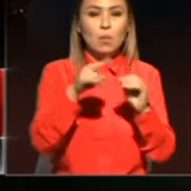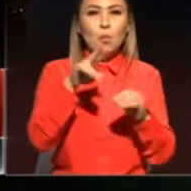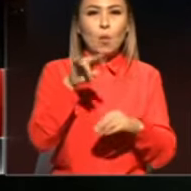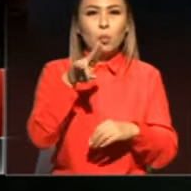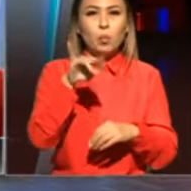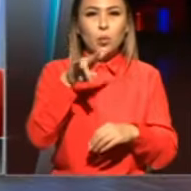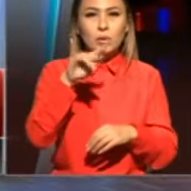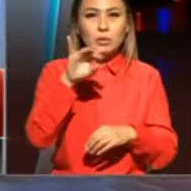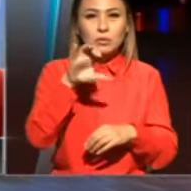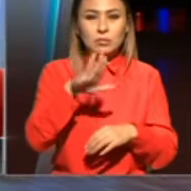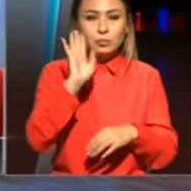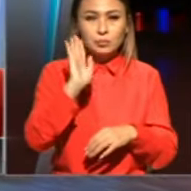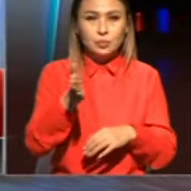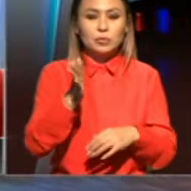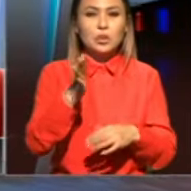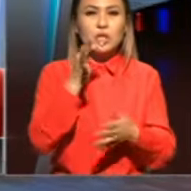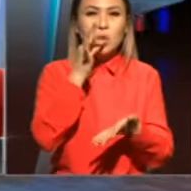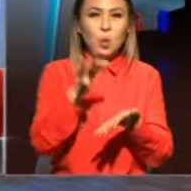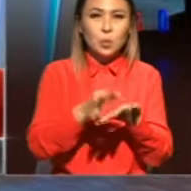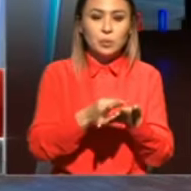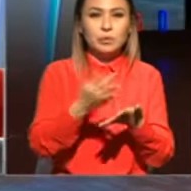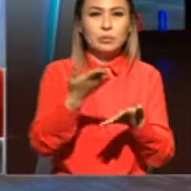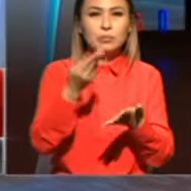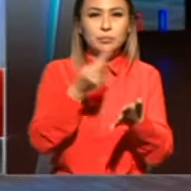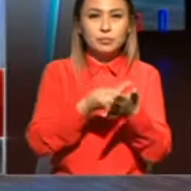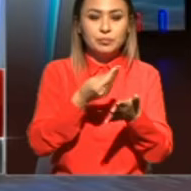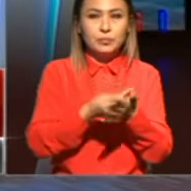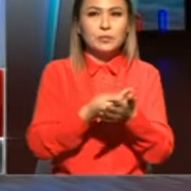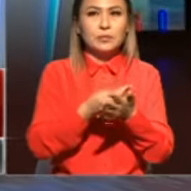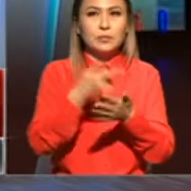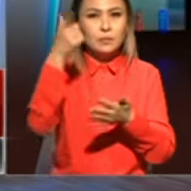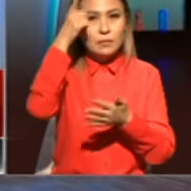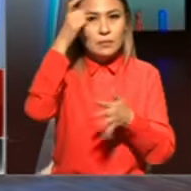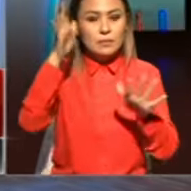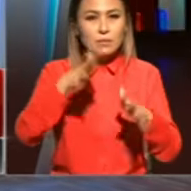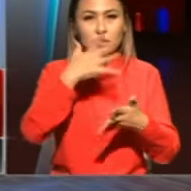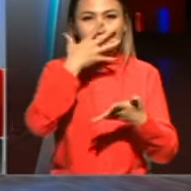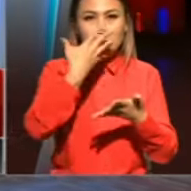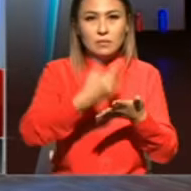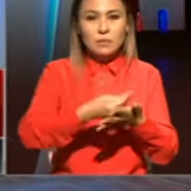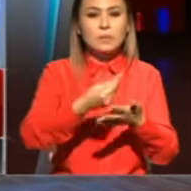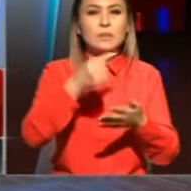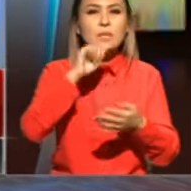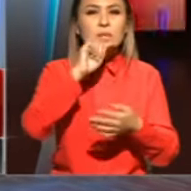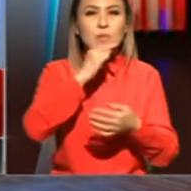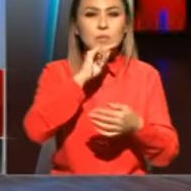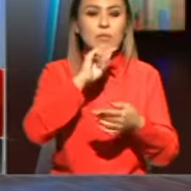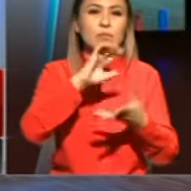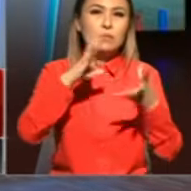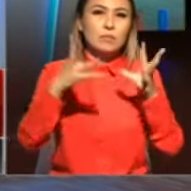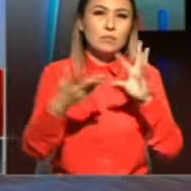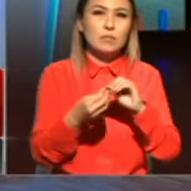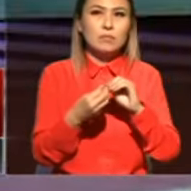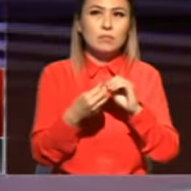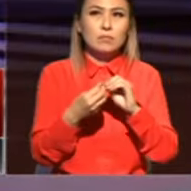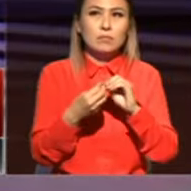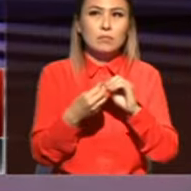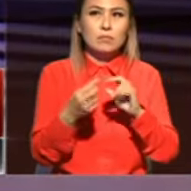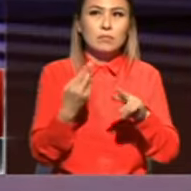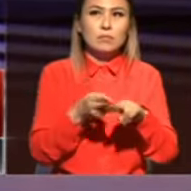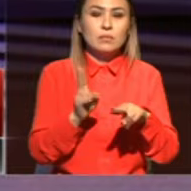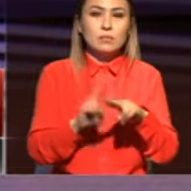бюджеттік саясат болады, жауапты бюджеттік саясат болады. Ол Греция үкіметінің жауапсыз экономикалық саясатының нәтижесі айтып отқан. Енді сол